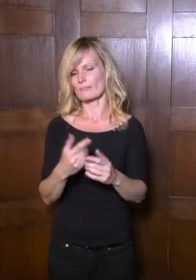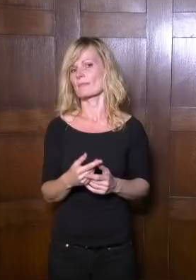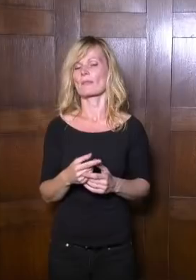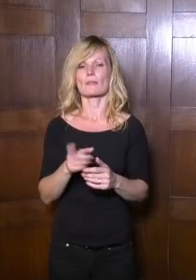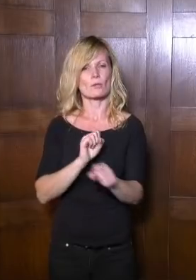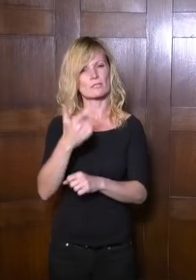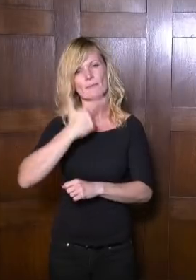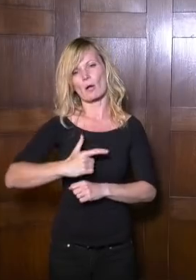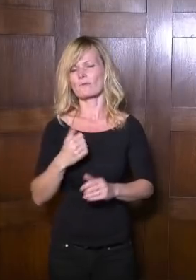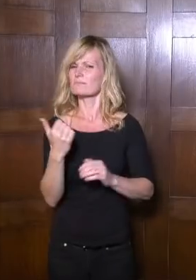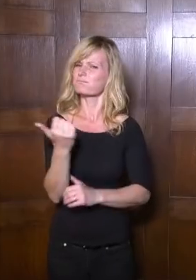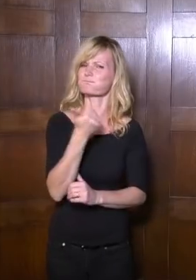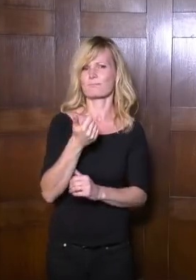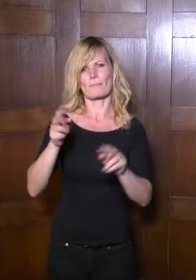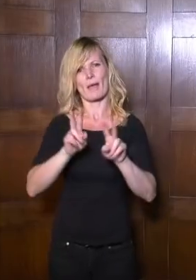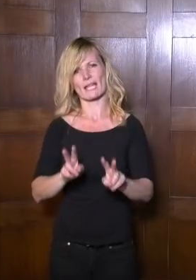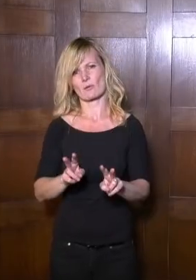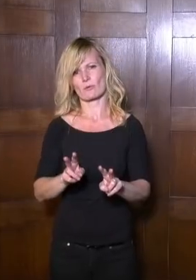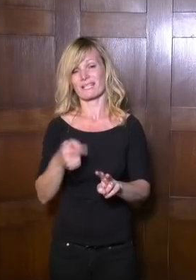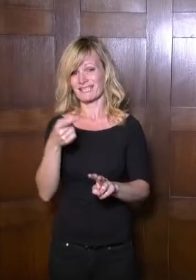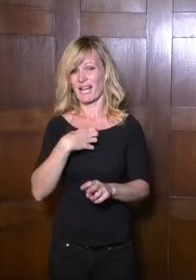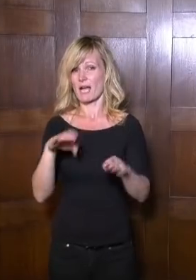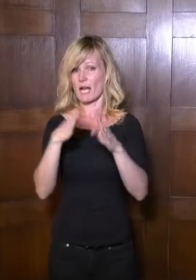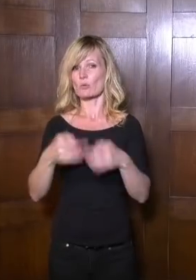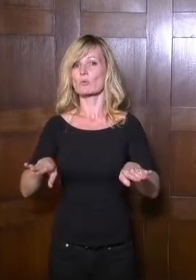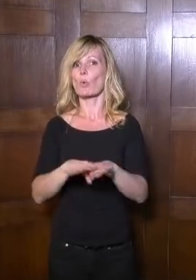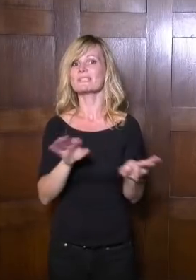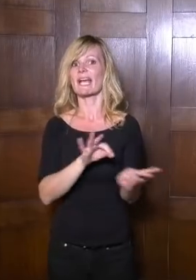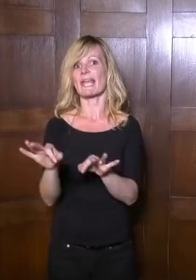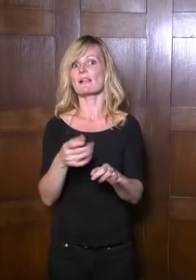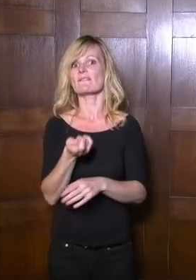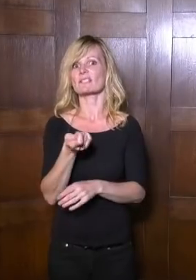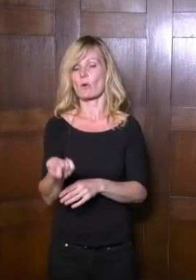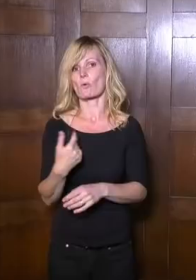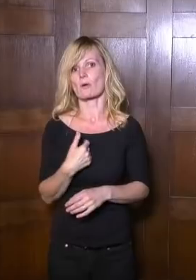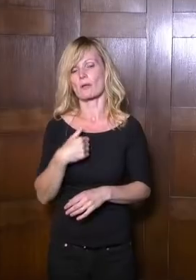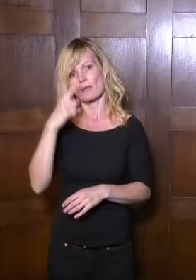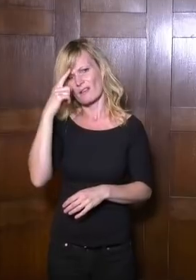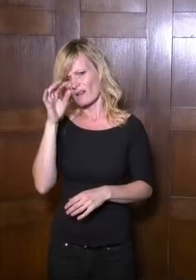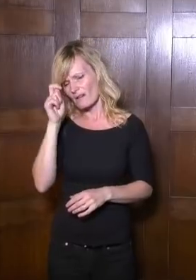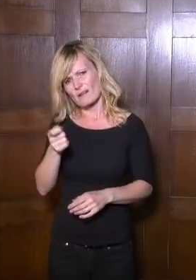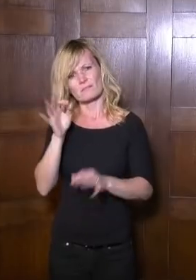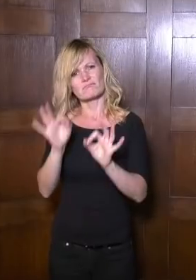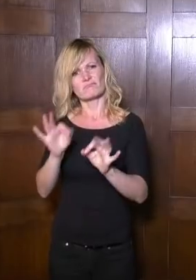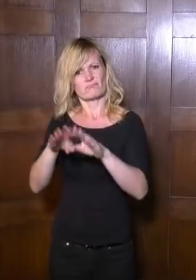Eine exzellente Behandlung erfahren. Das Krankenhaus zur Grund- und Regelversorgung schätze ich sehr, aber ich habe verstanden, dass die